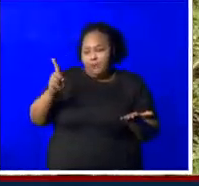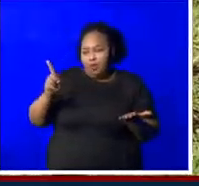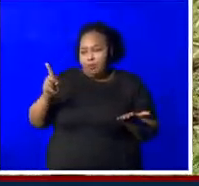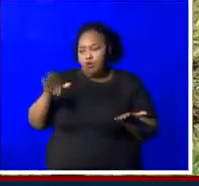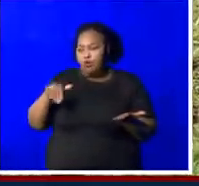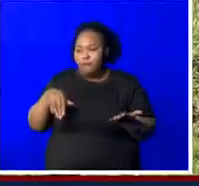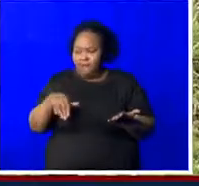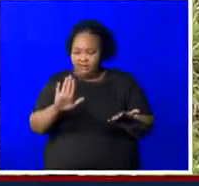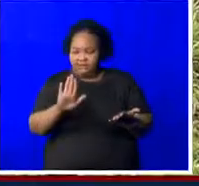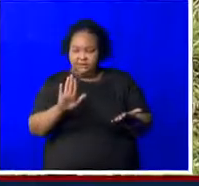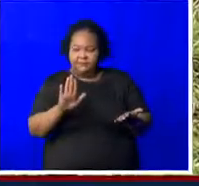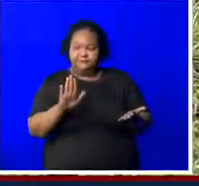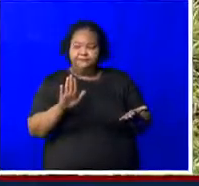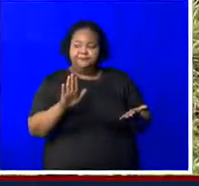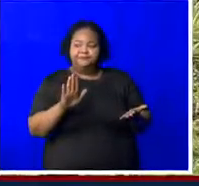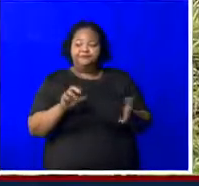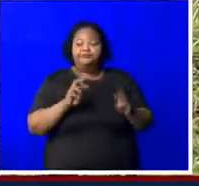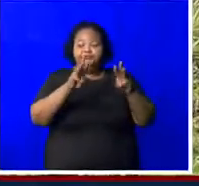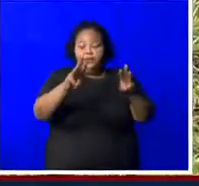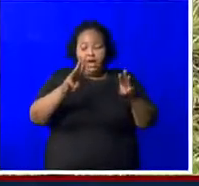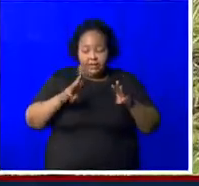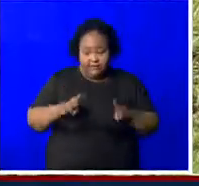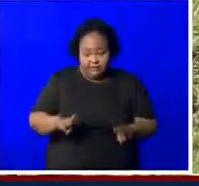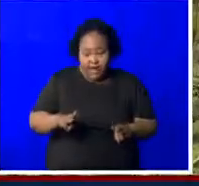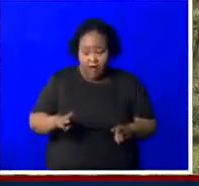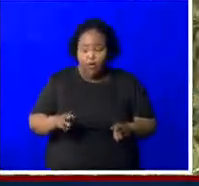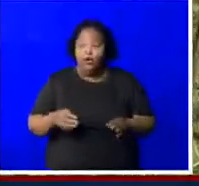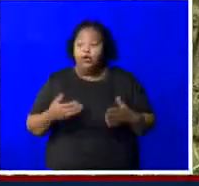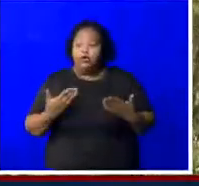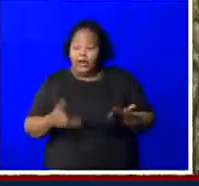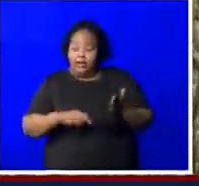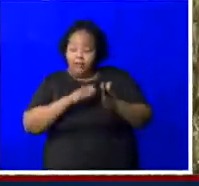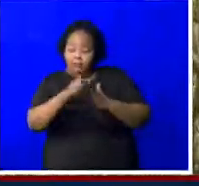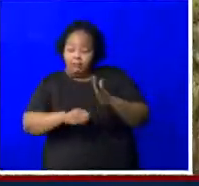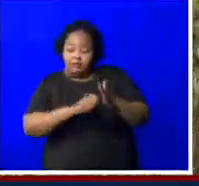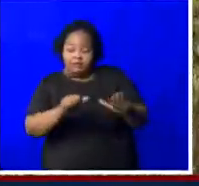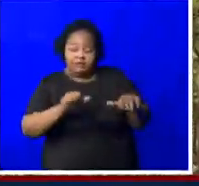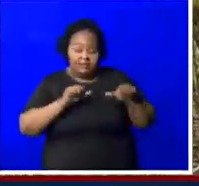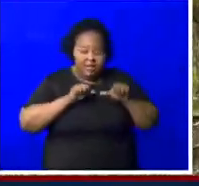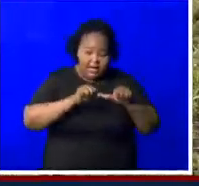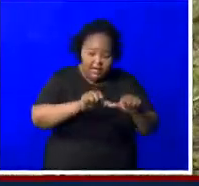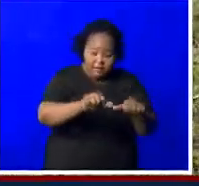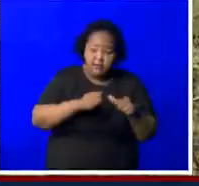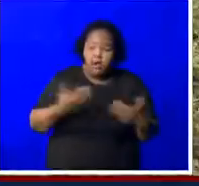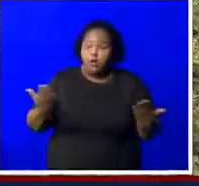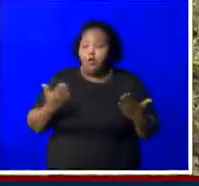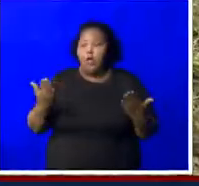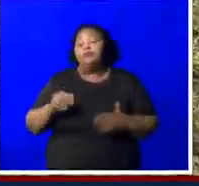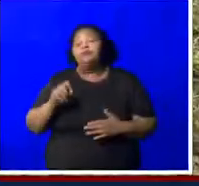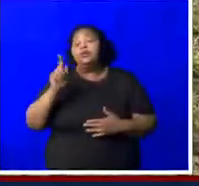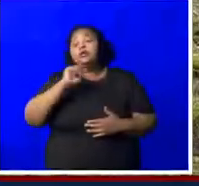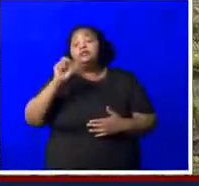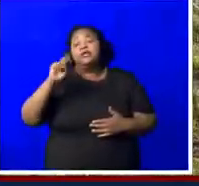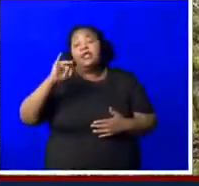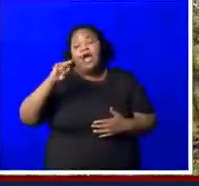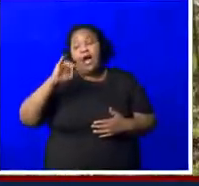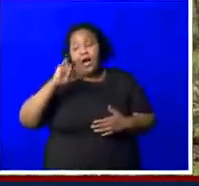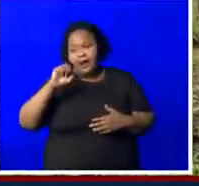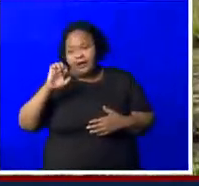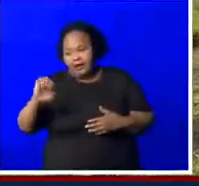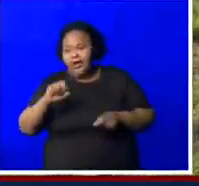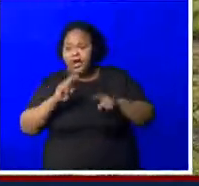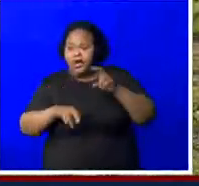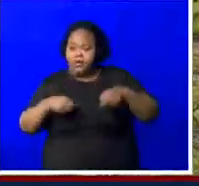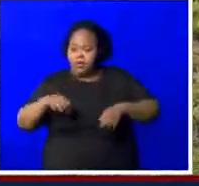negrade. Tindzawo lapho kutawucala khona kubukwa ukuthi lolu hlelo liyasebenza yini kusezinyane ngaphansi kwenkundla